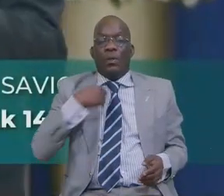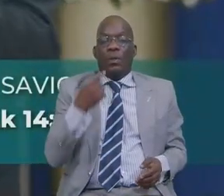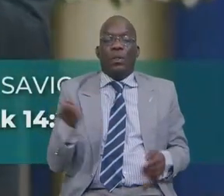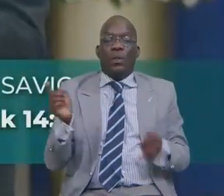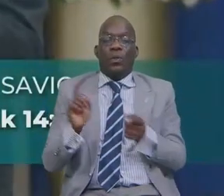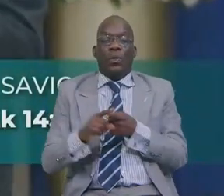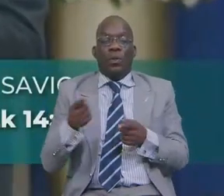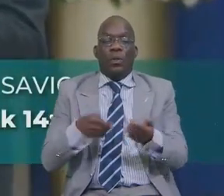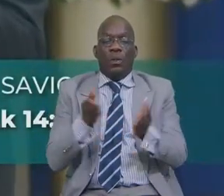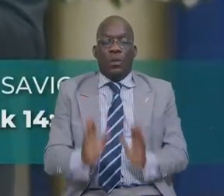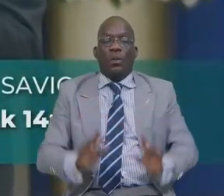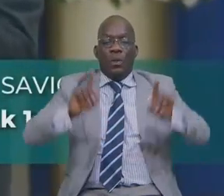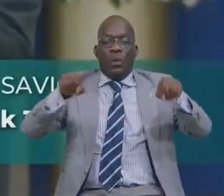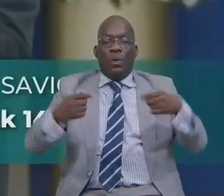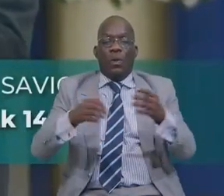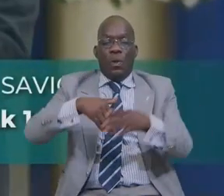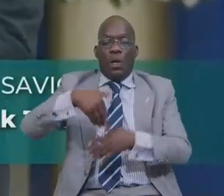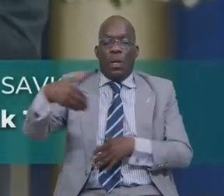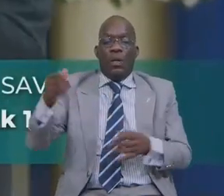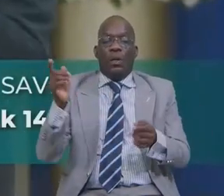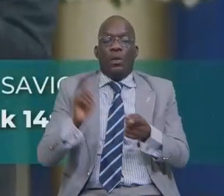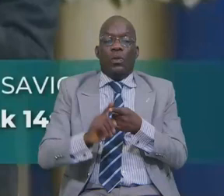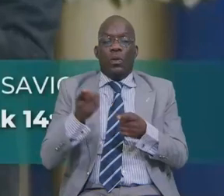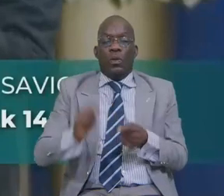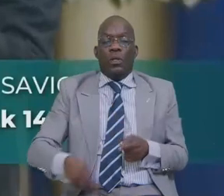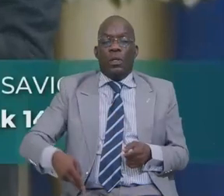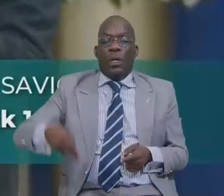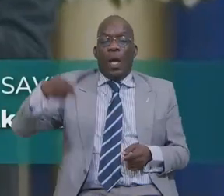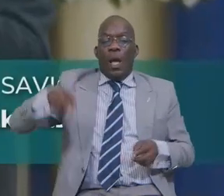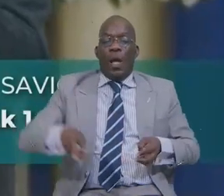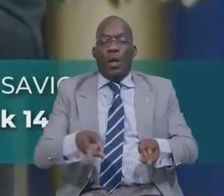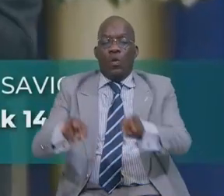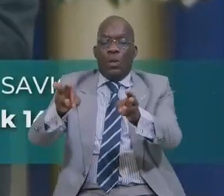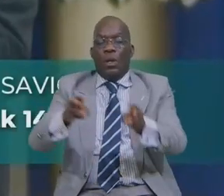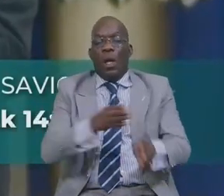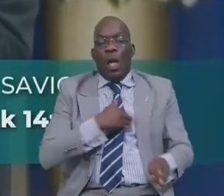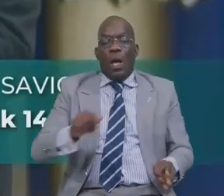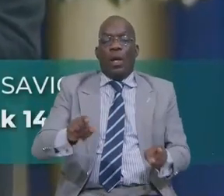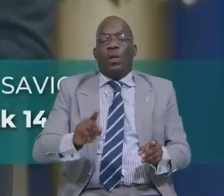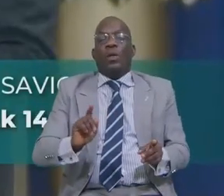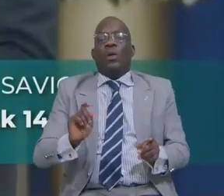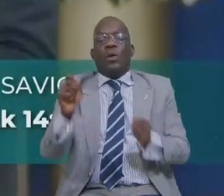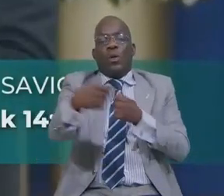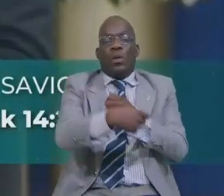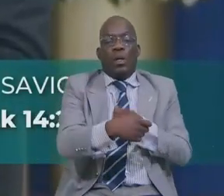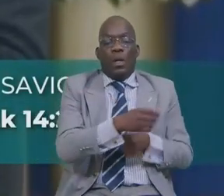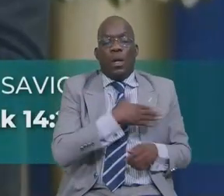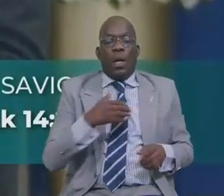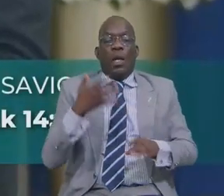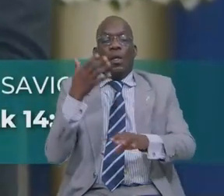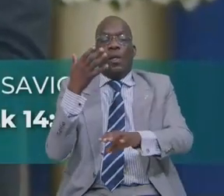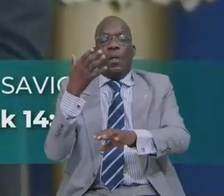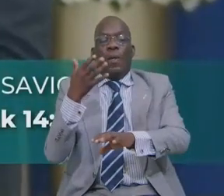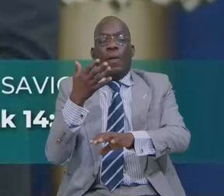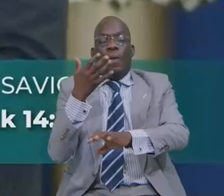Luc 24, 23. Et le maître dit au serviteur, va dans les chemins et le long